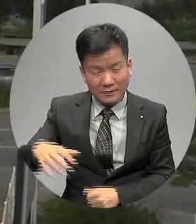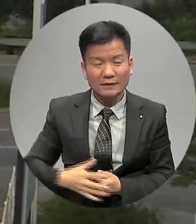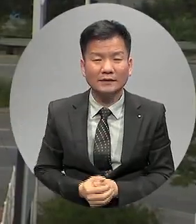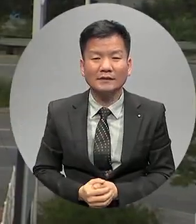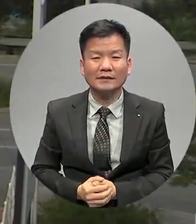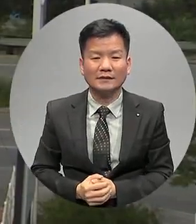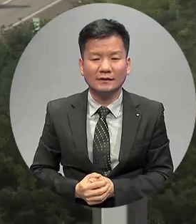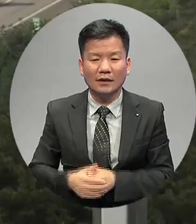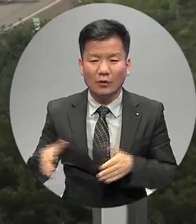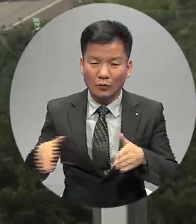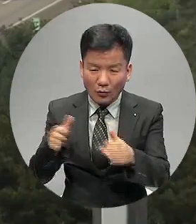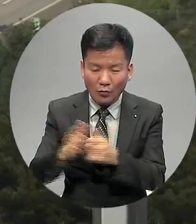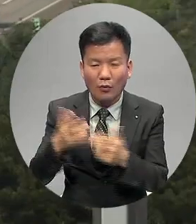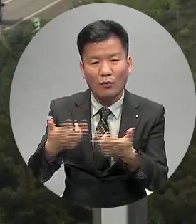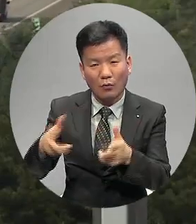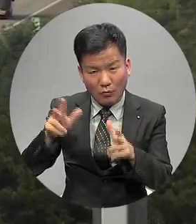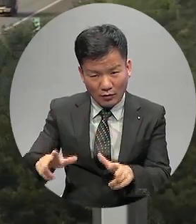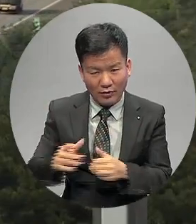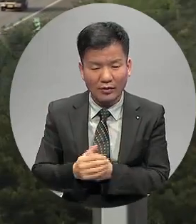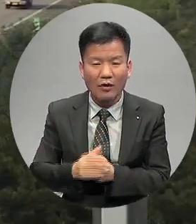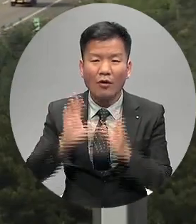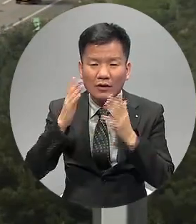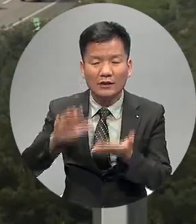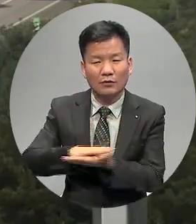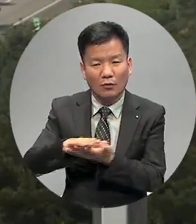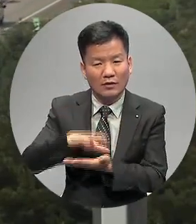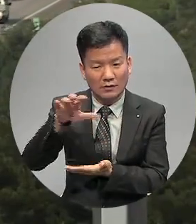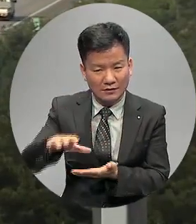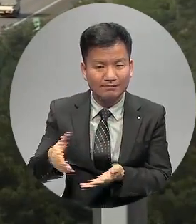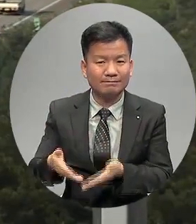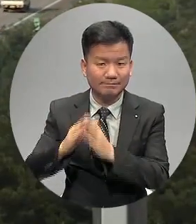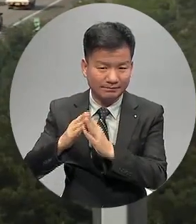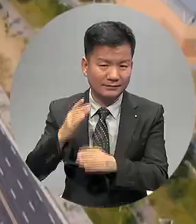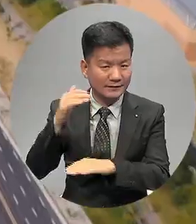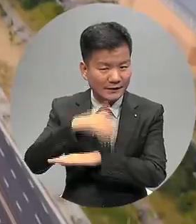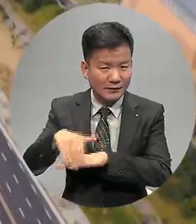오창과학산업단지는 도로와 공원정비, 어린이 놀이시설